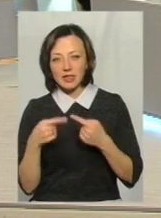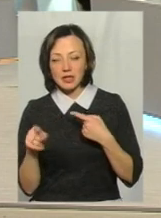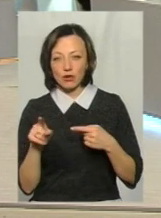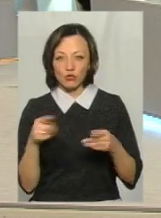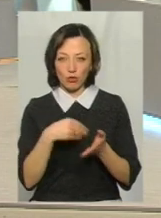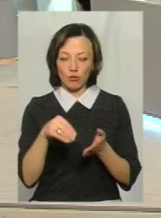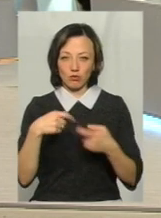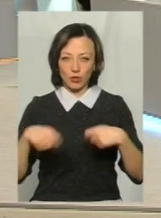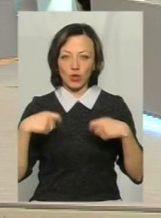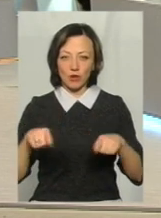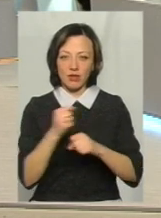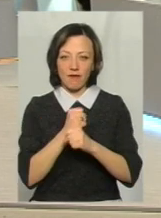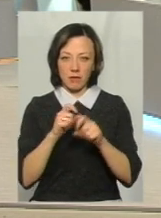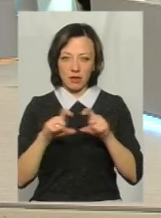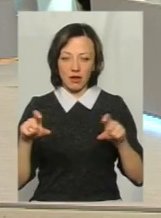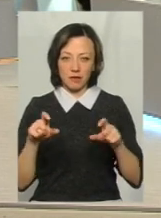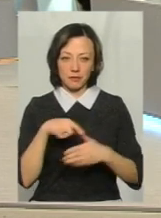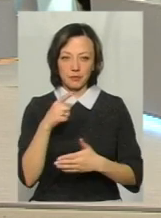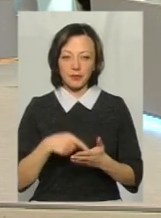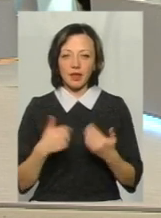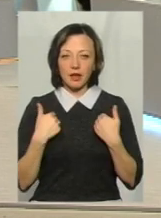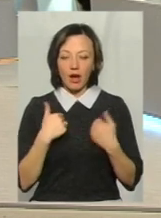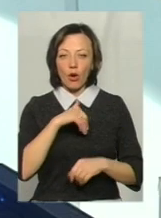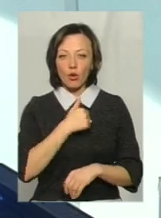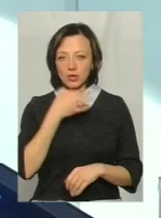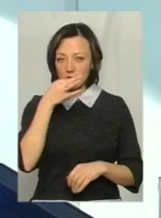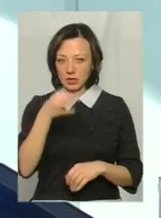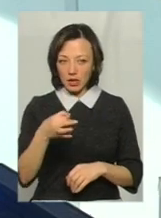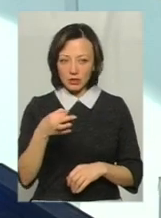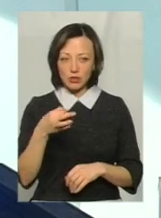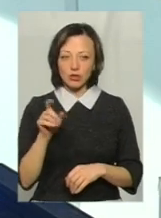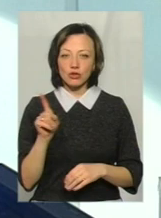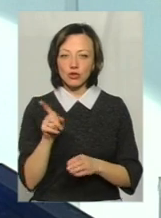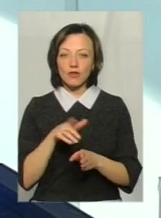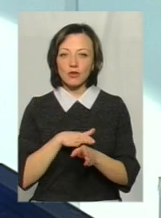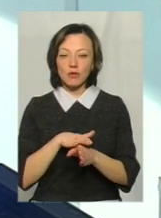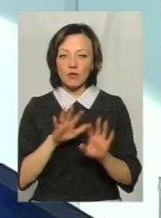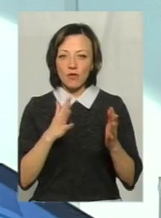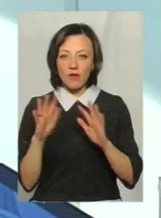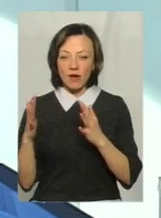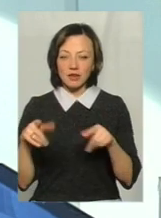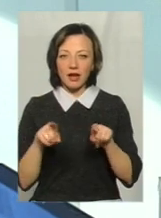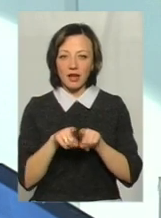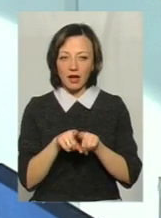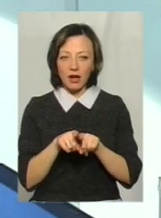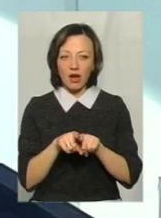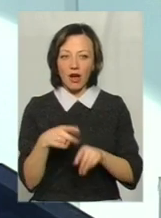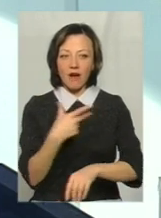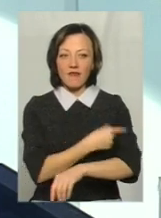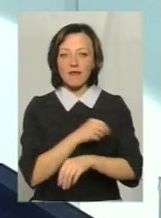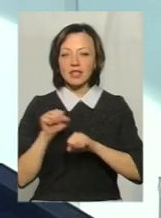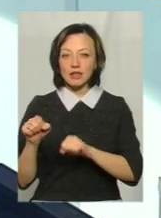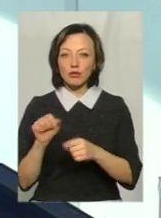що продаються в аптеках? Ви знаєте, я хочу сказати, що навіть відбуваються такі казусні випадки, коли вакцину проти